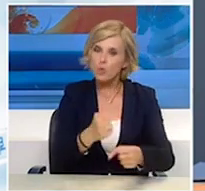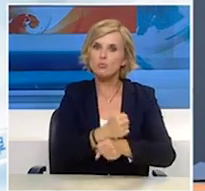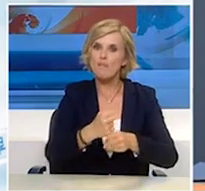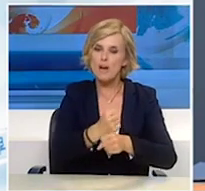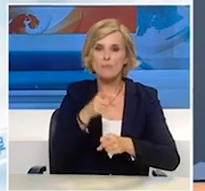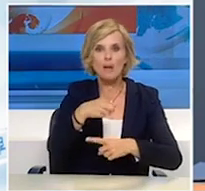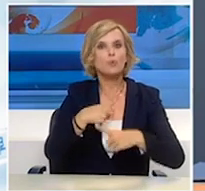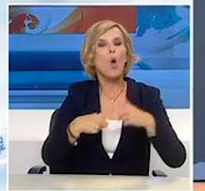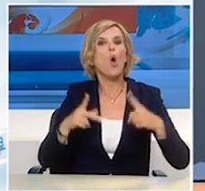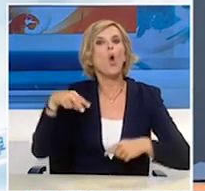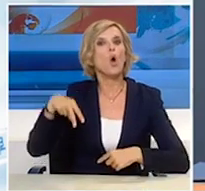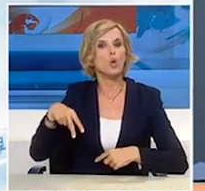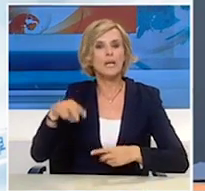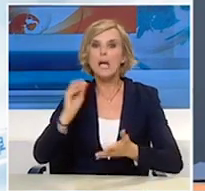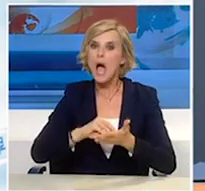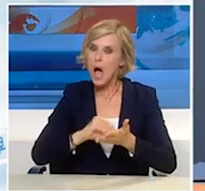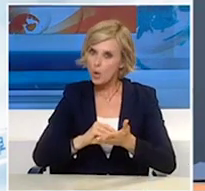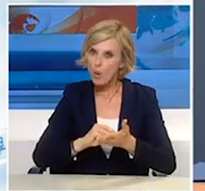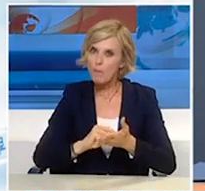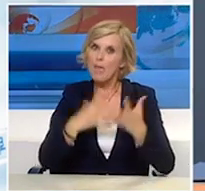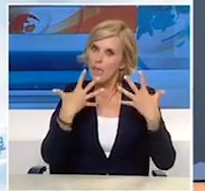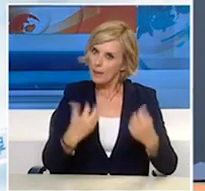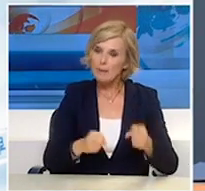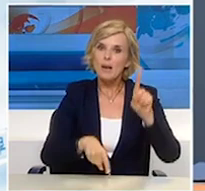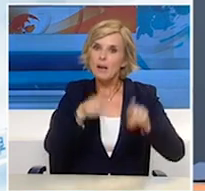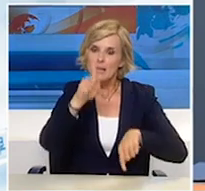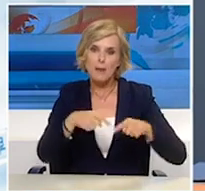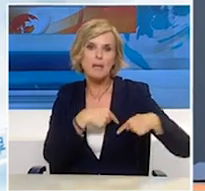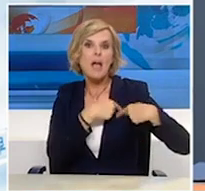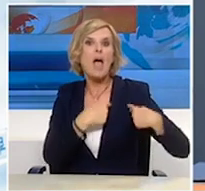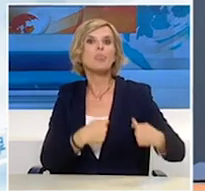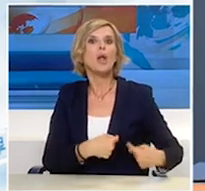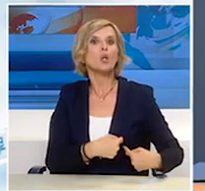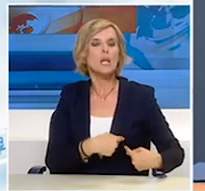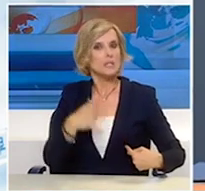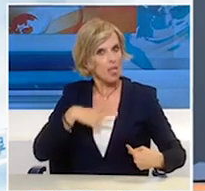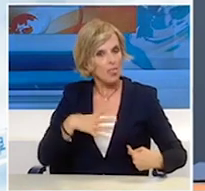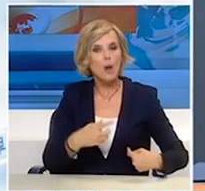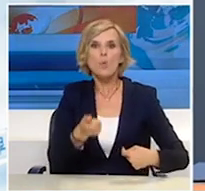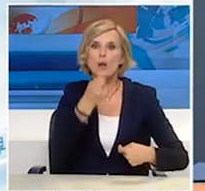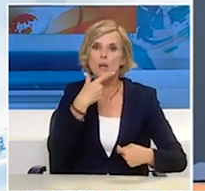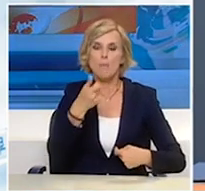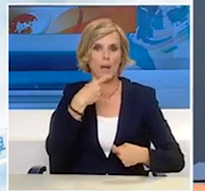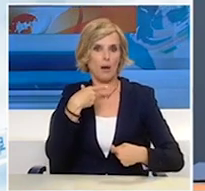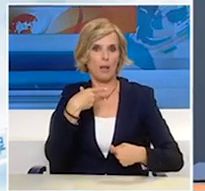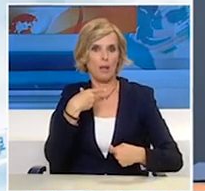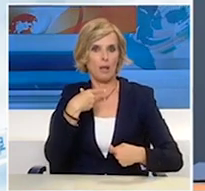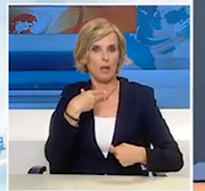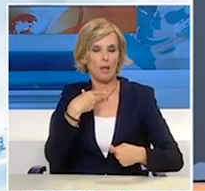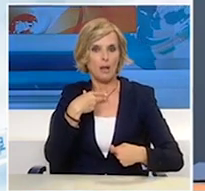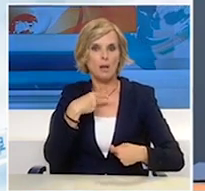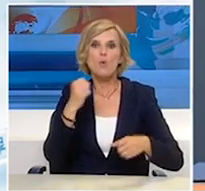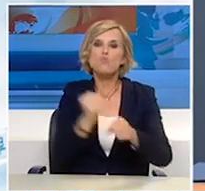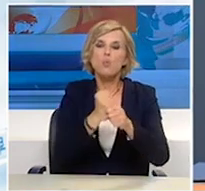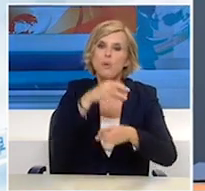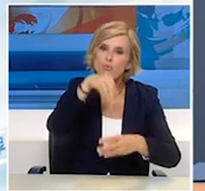δυνατότητα εθελοντικά να δώσει κανείς χλωροκίνη ή υδροξυχλωροκίνη, τα δύο ξαδερφάκια, και σε υγειονομικούς